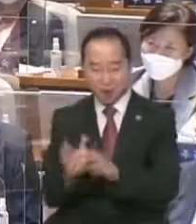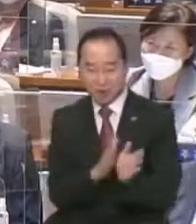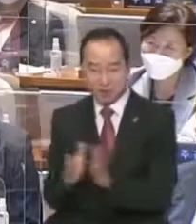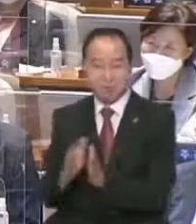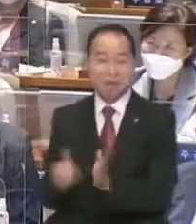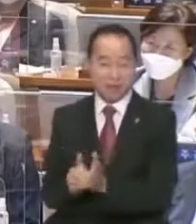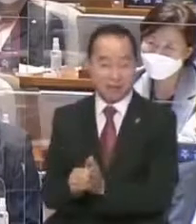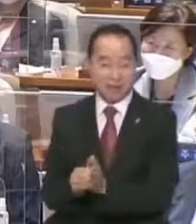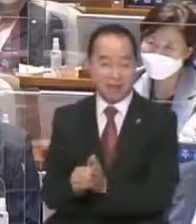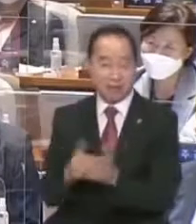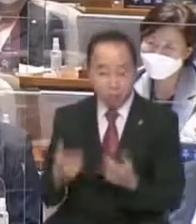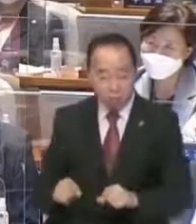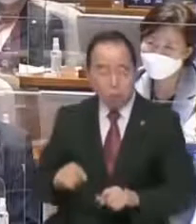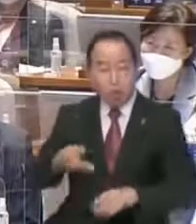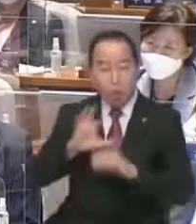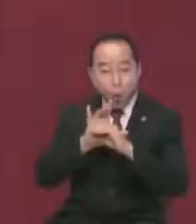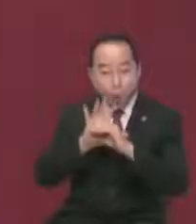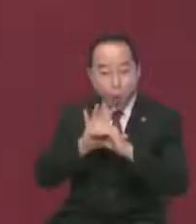코로나를 준비합니다.